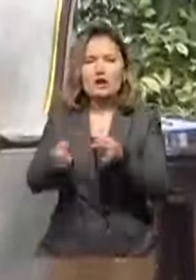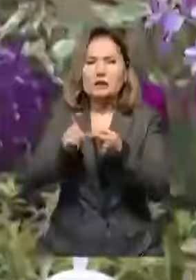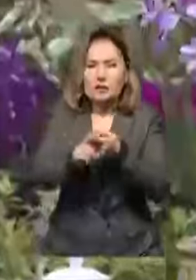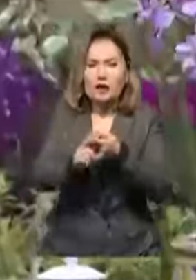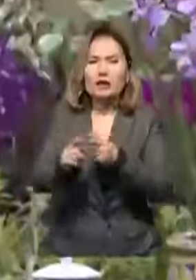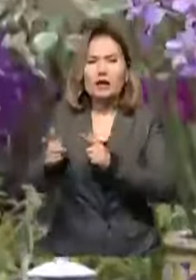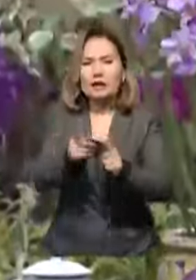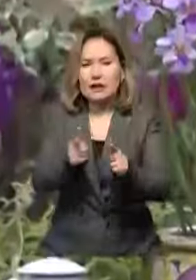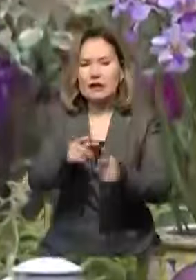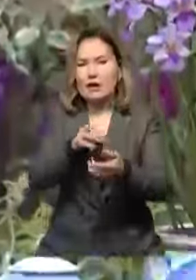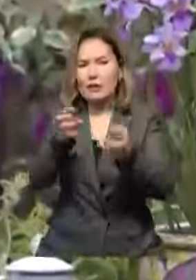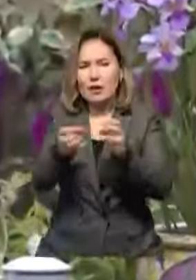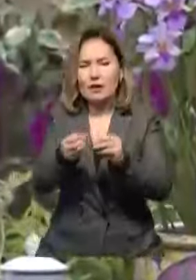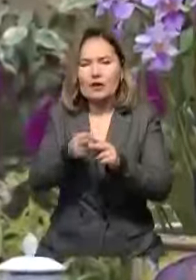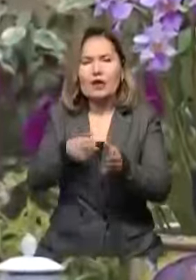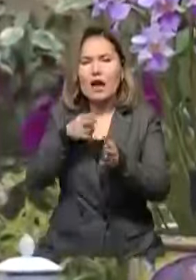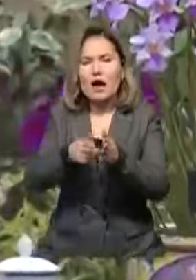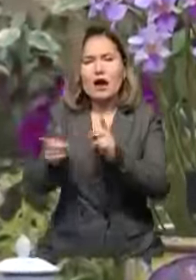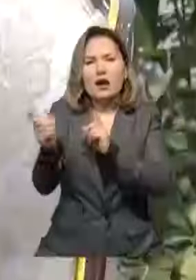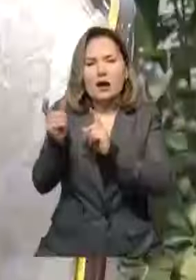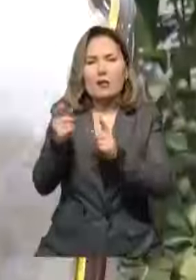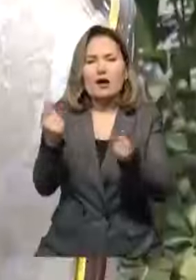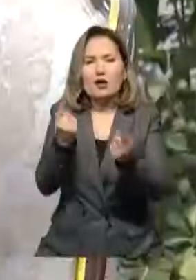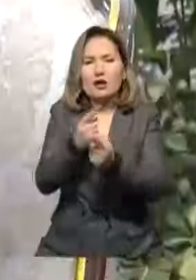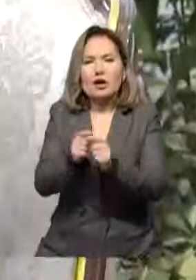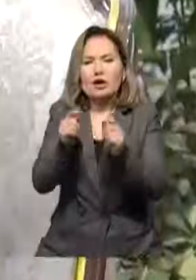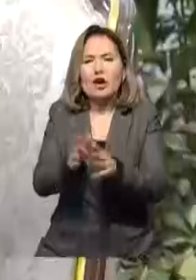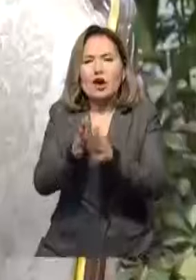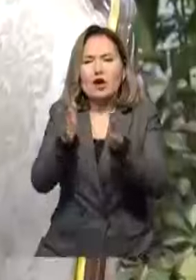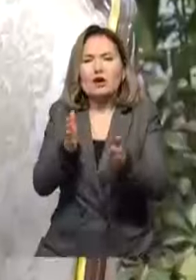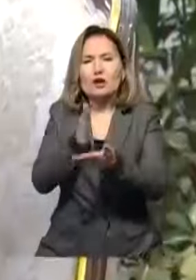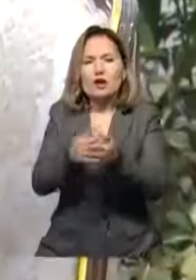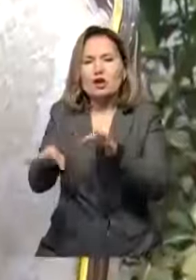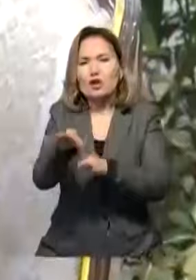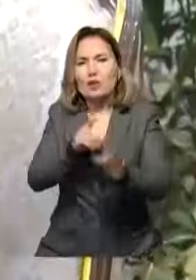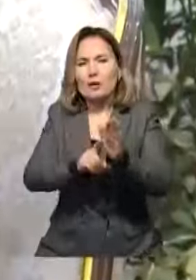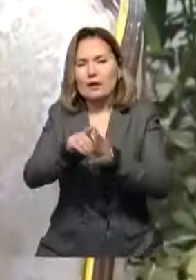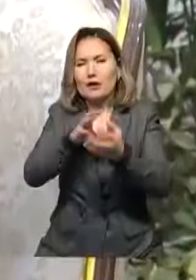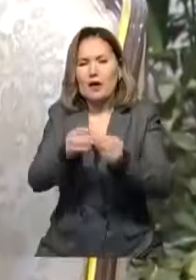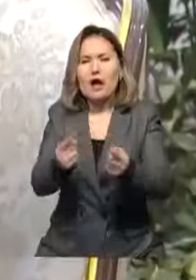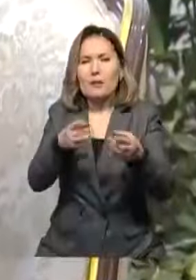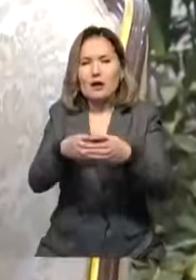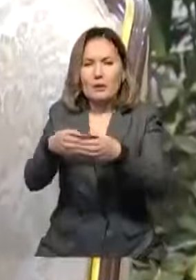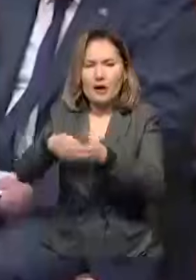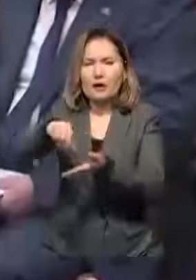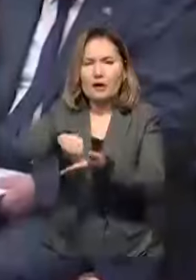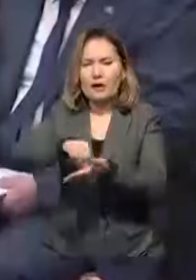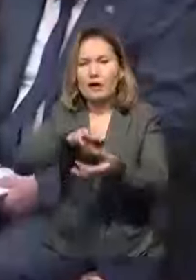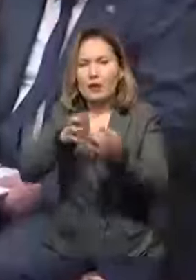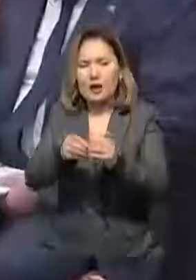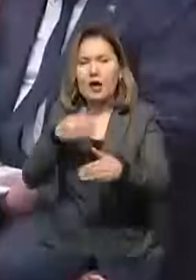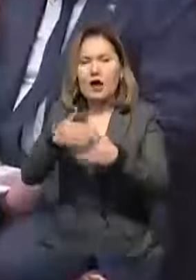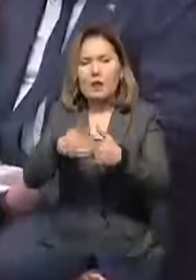де мәлімдеді. Қазір серіктестік логистика саласында жылдам дамып келеді, тіпті бірнеше жоба басталып кетті. Белді компания өкілдерінің пайымынша,